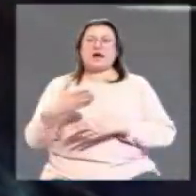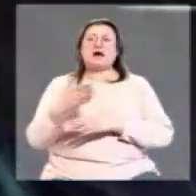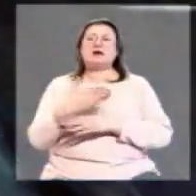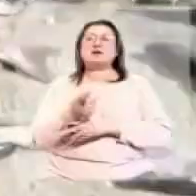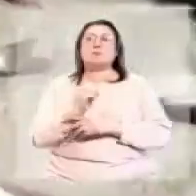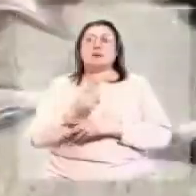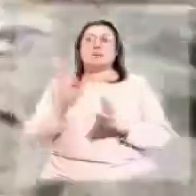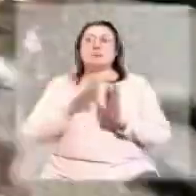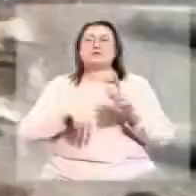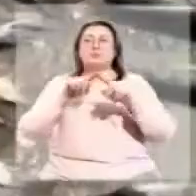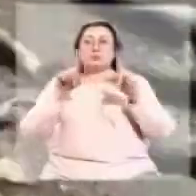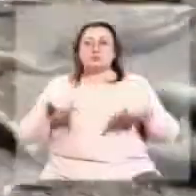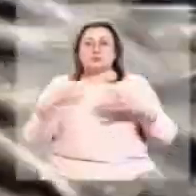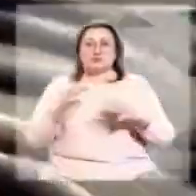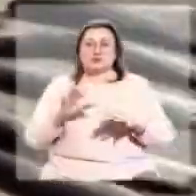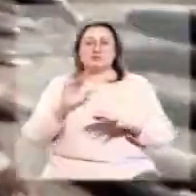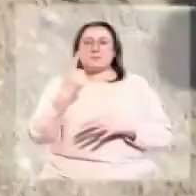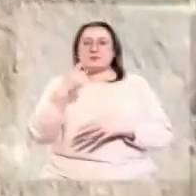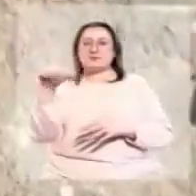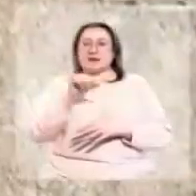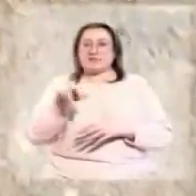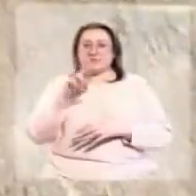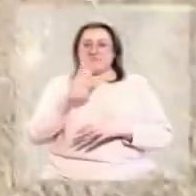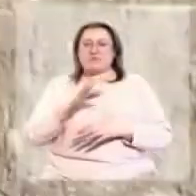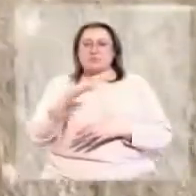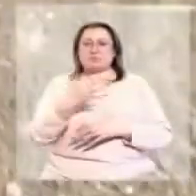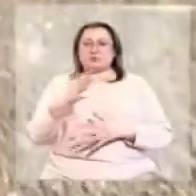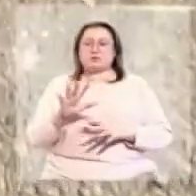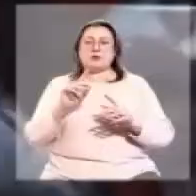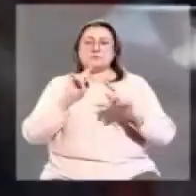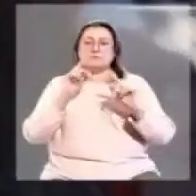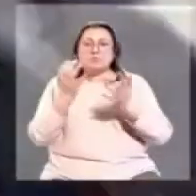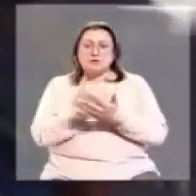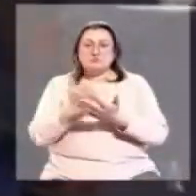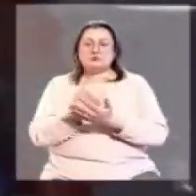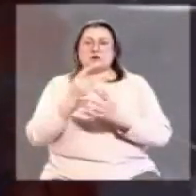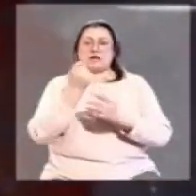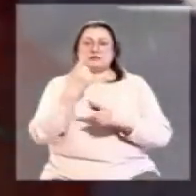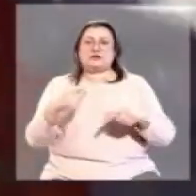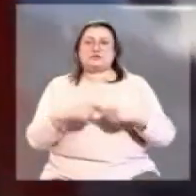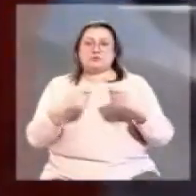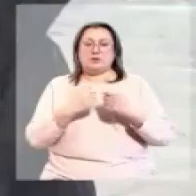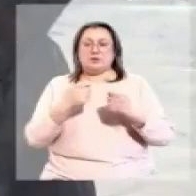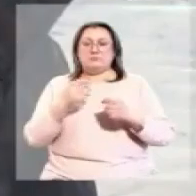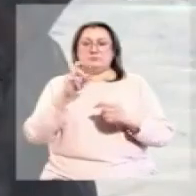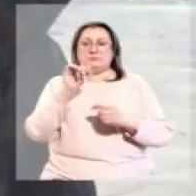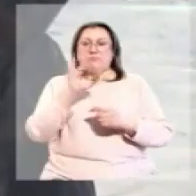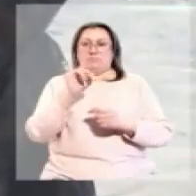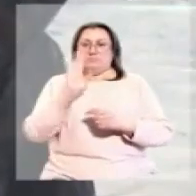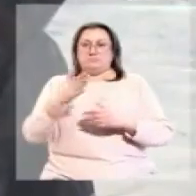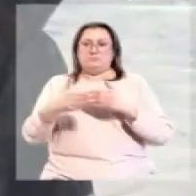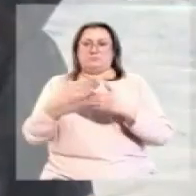Рыбалка без путевки. Только за первые недели января в области было выявлено 11 нарушений. Браконьеры